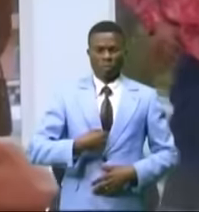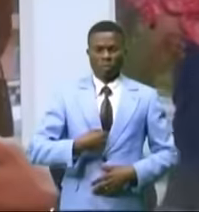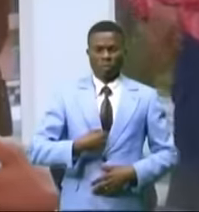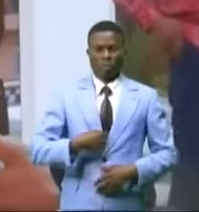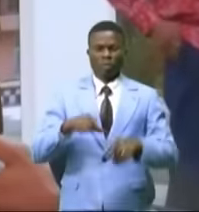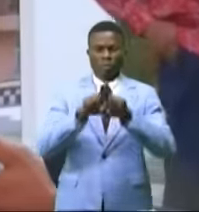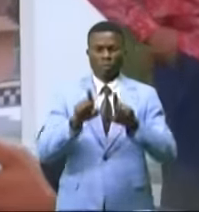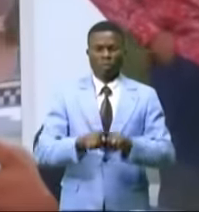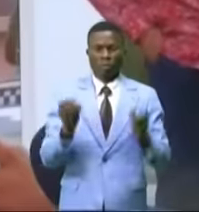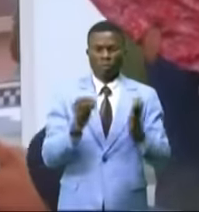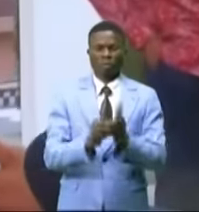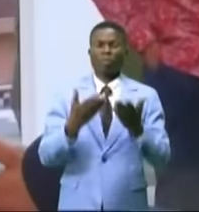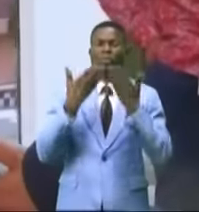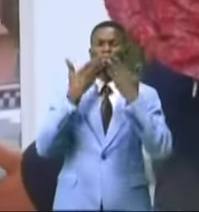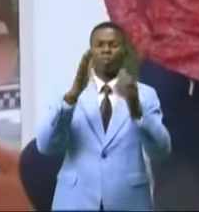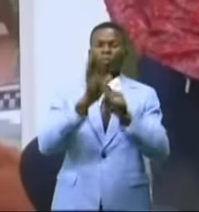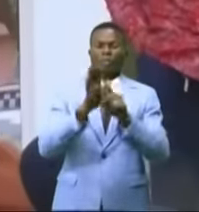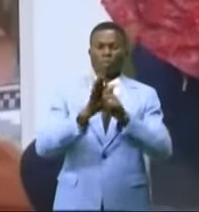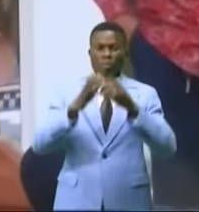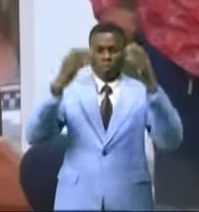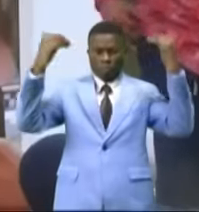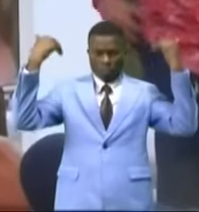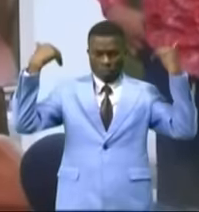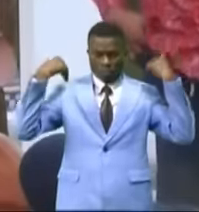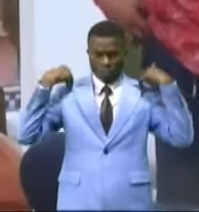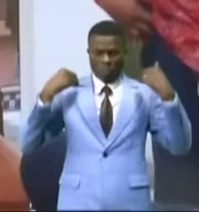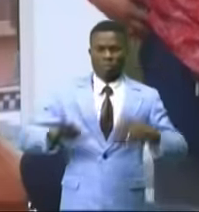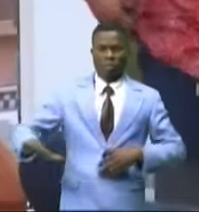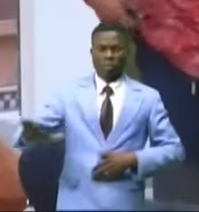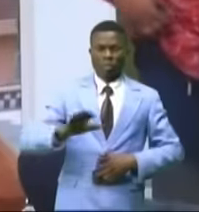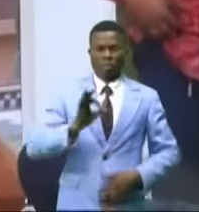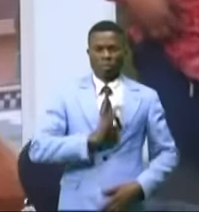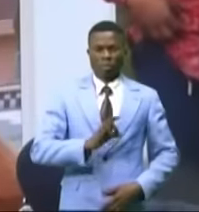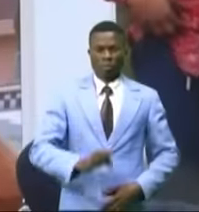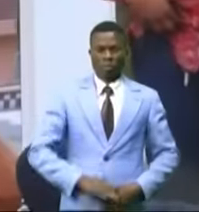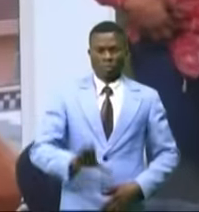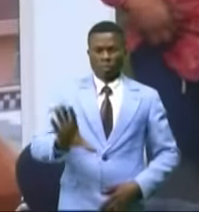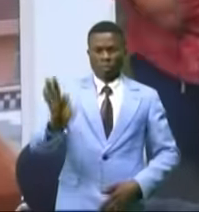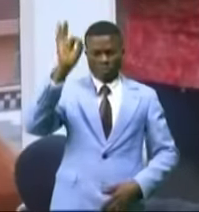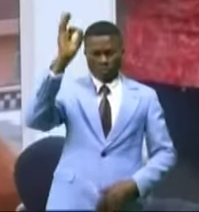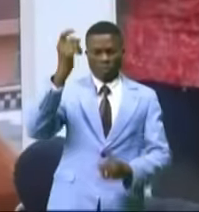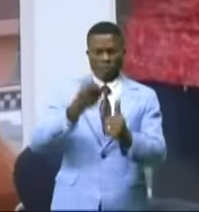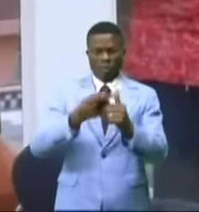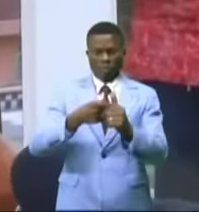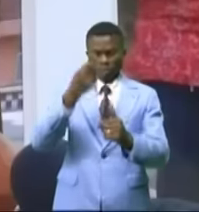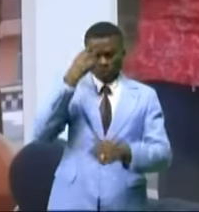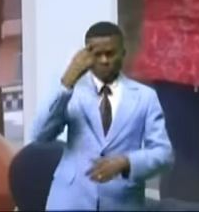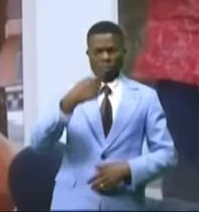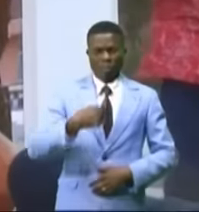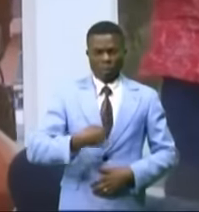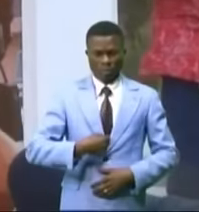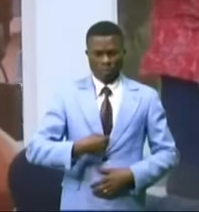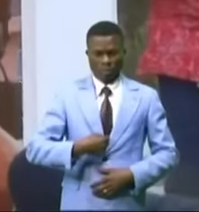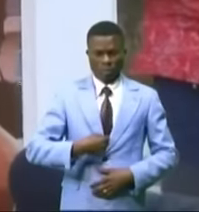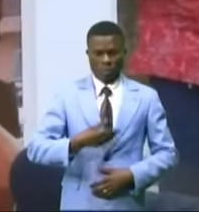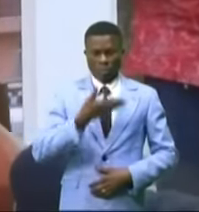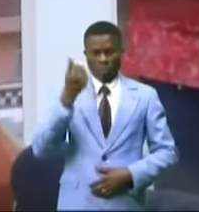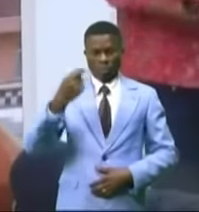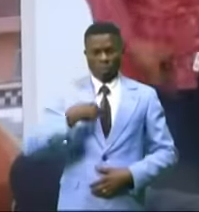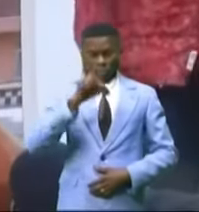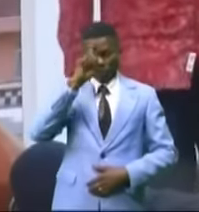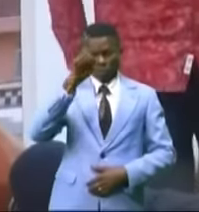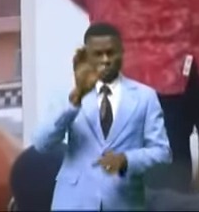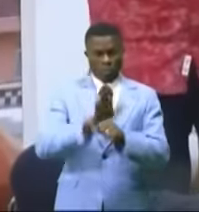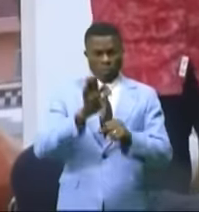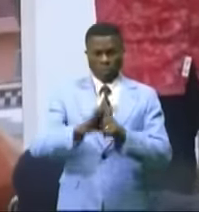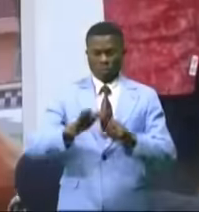Et remercier aussi le chef de l'État en particulier qui a porté son choix sur ma personne. Ce n'est pas parce que je suis plus intelligent